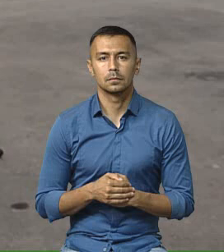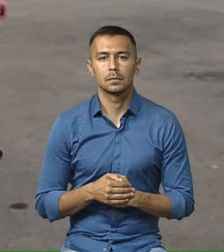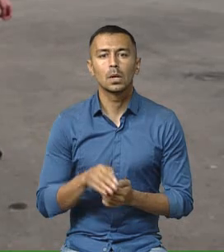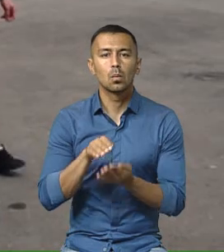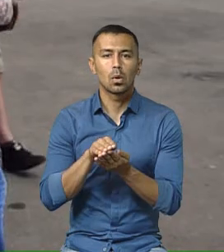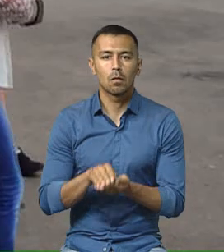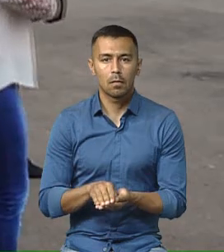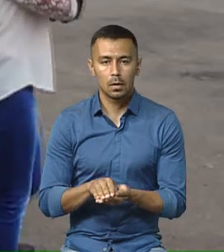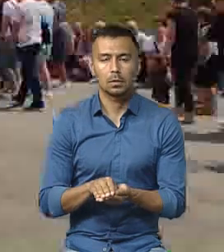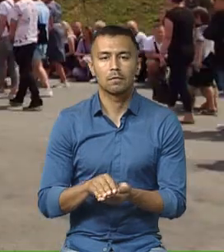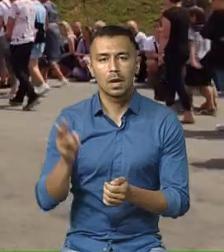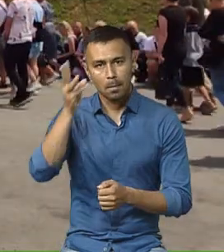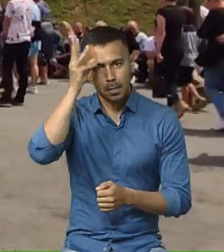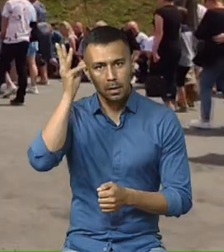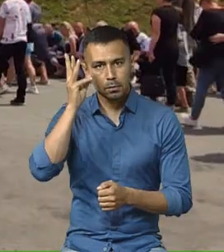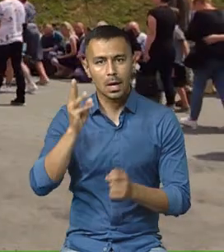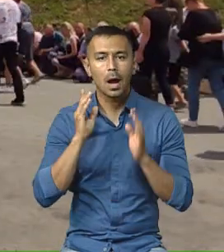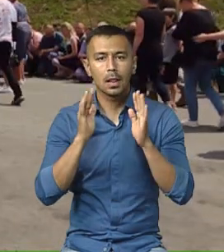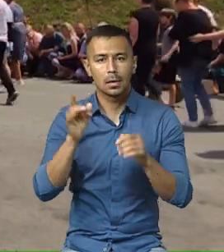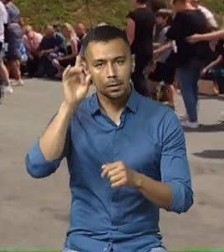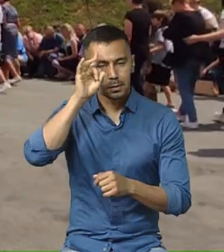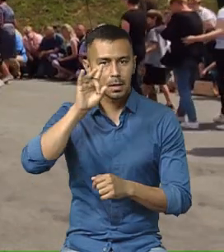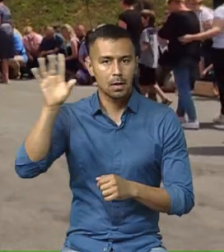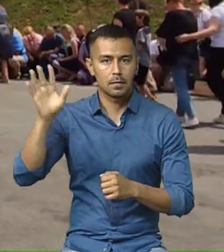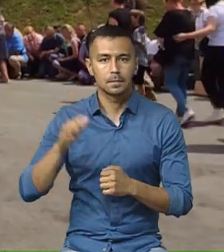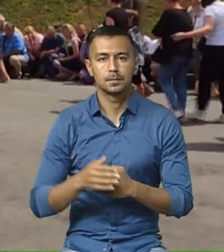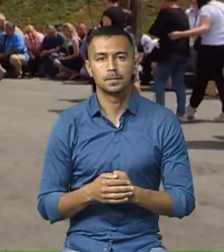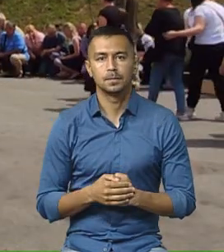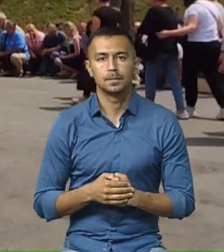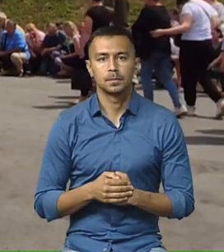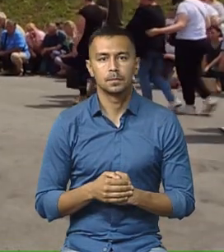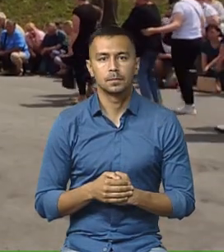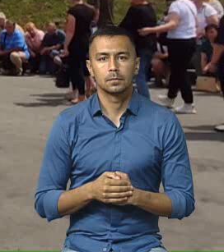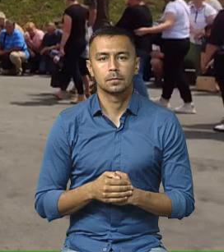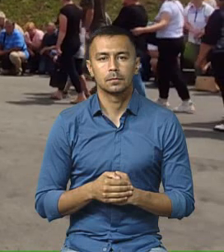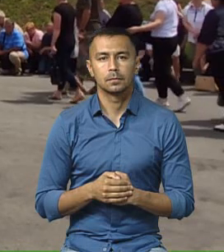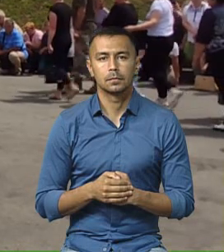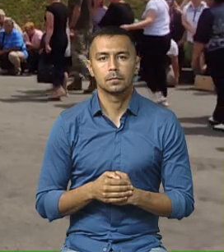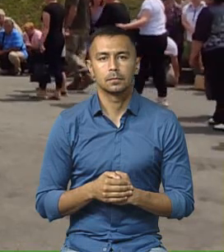Поховали Юрія Дзьобака в Хмельницькому на Алеї Слави. Валерія Ковальчук, новини на Суспільному, Хмельницький.